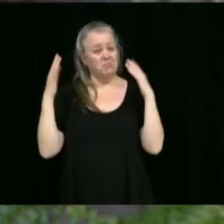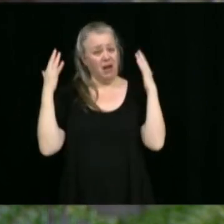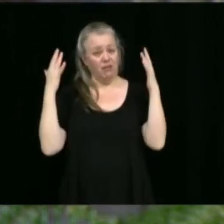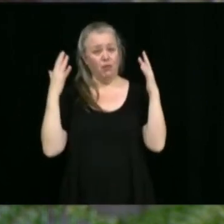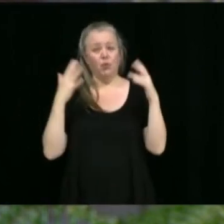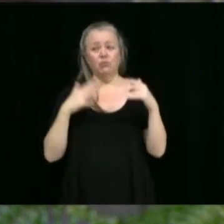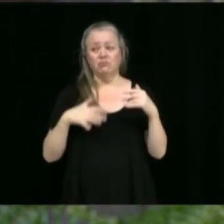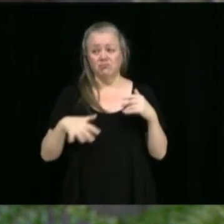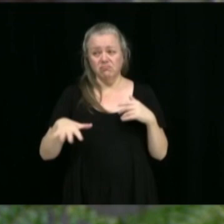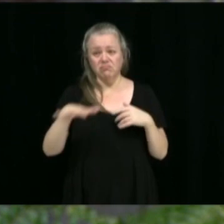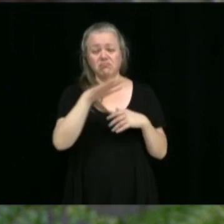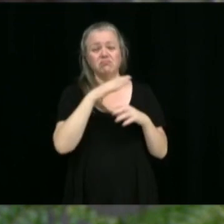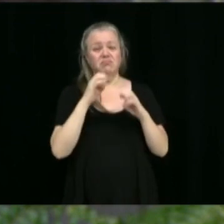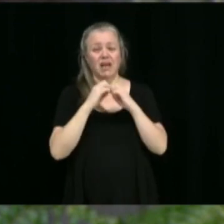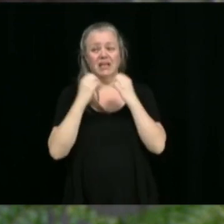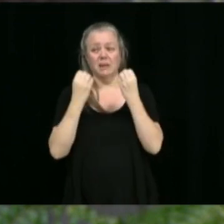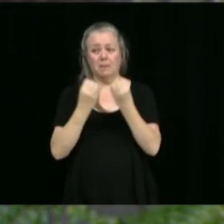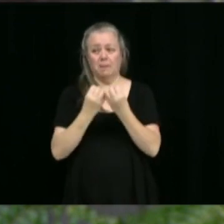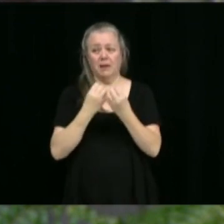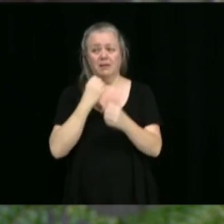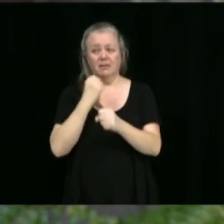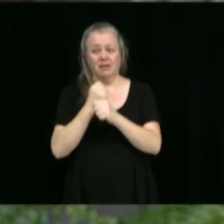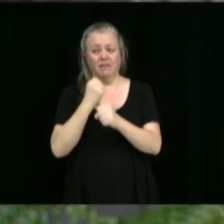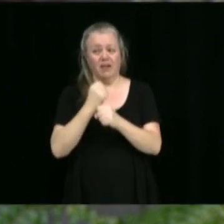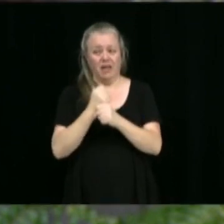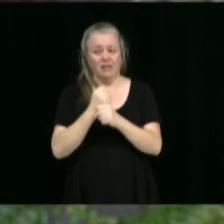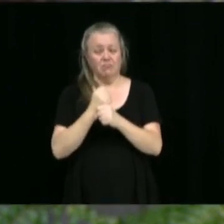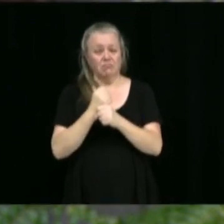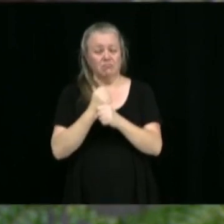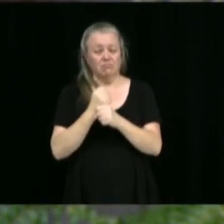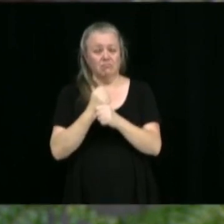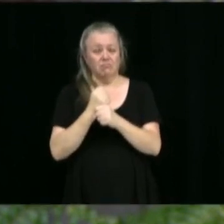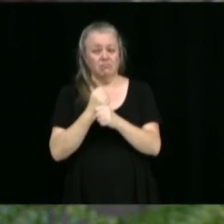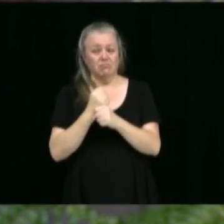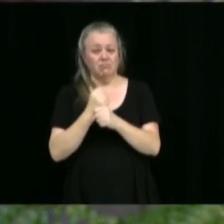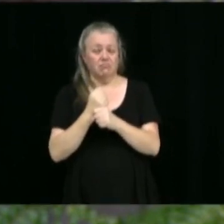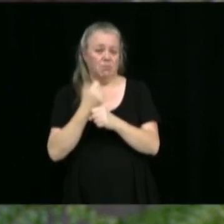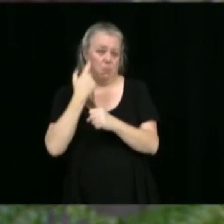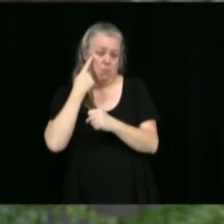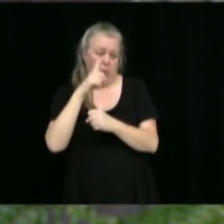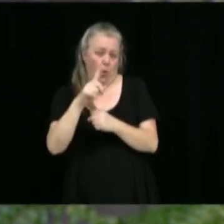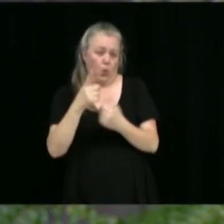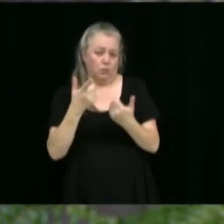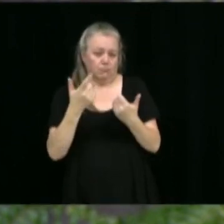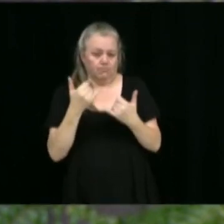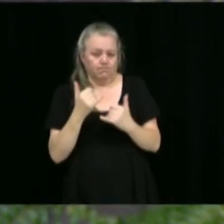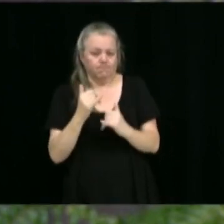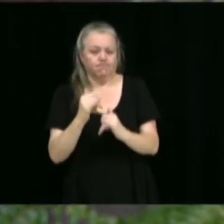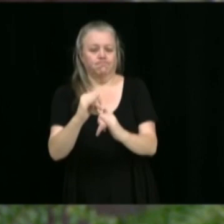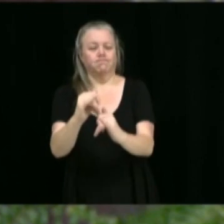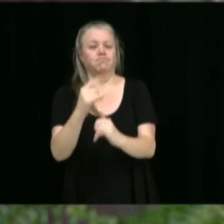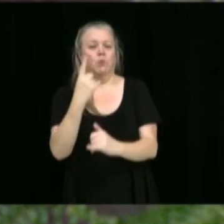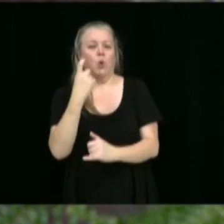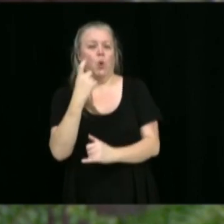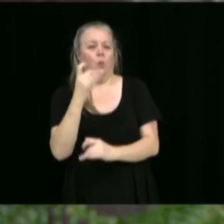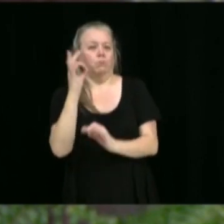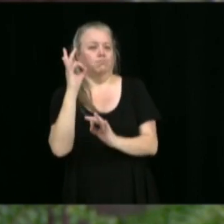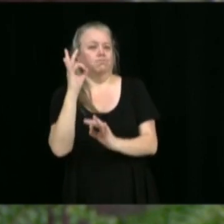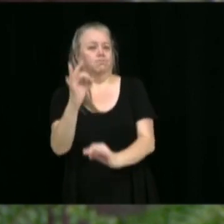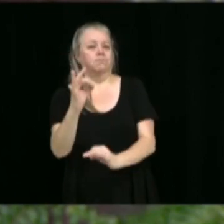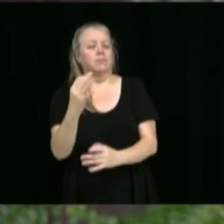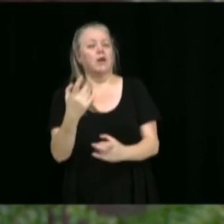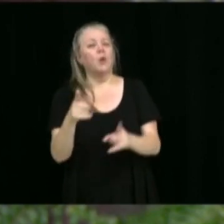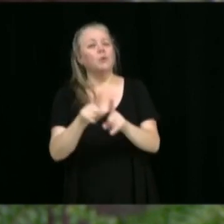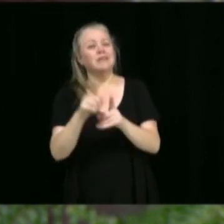à toute l'équipe qui travaille au maintien de la qualité de notre eau potable et de